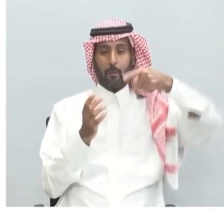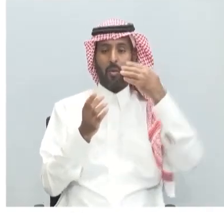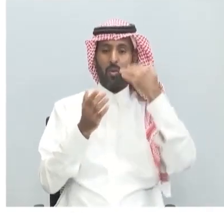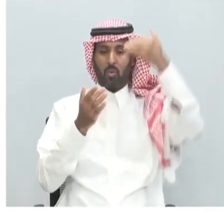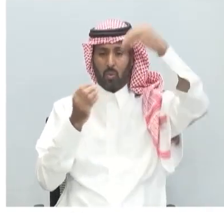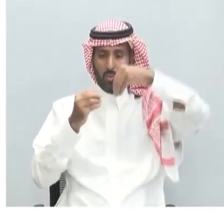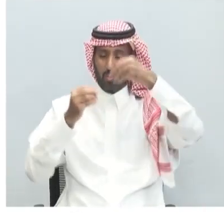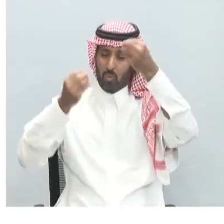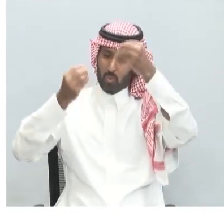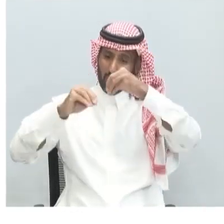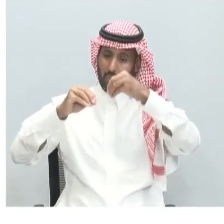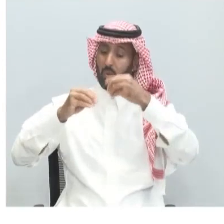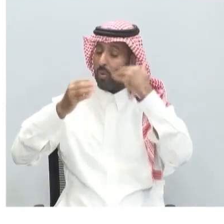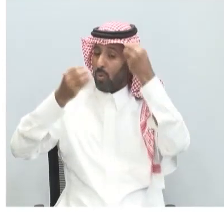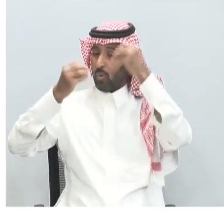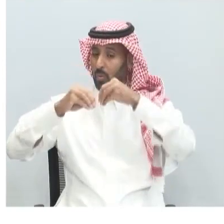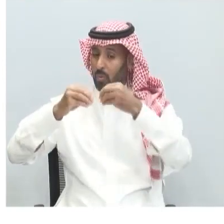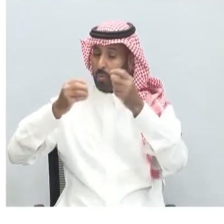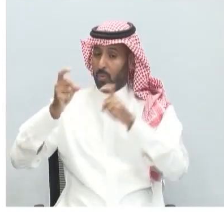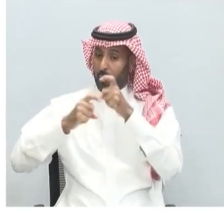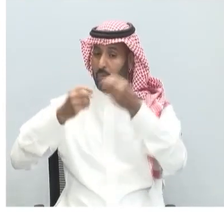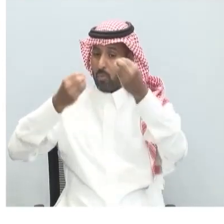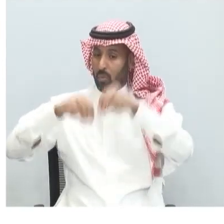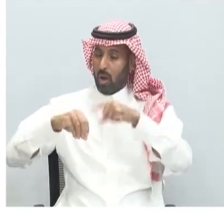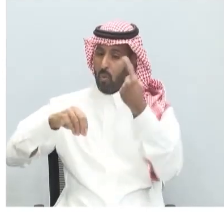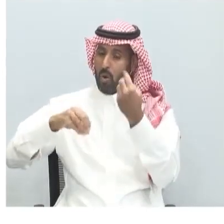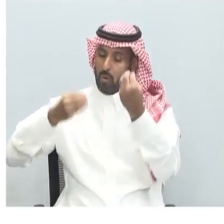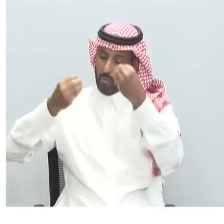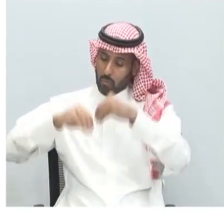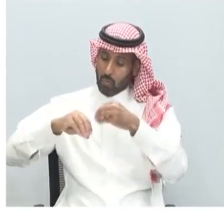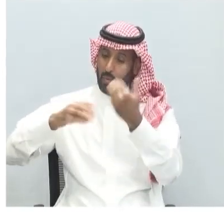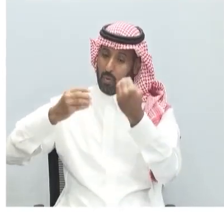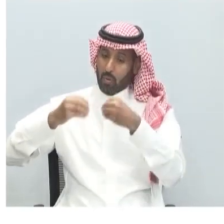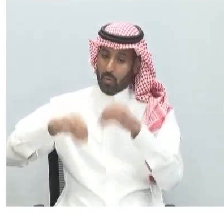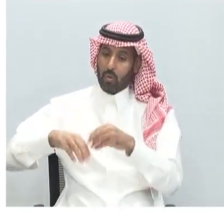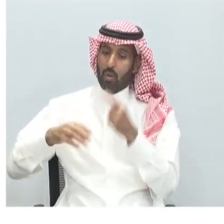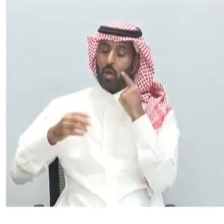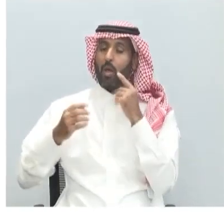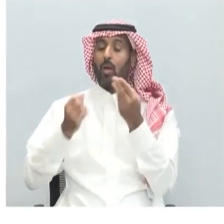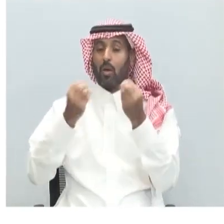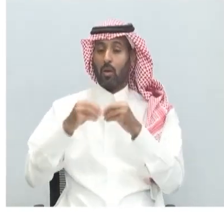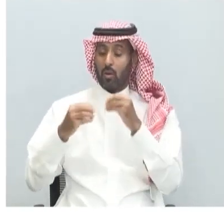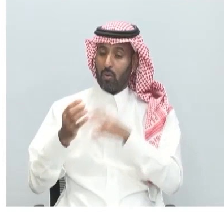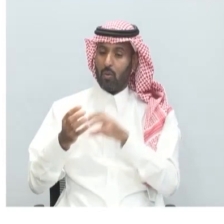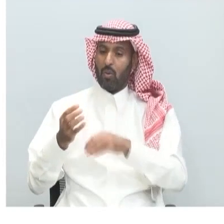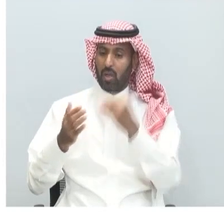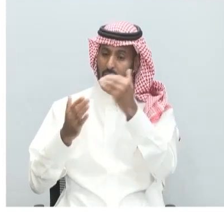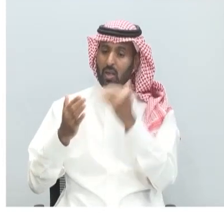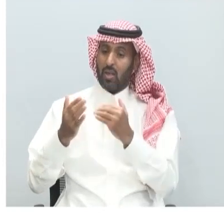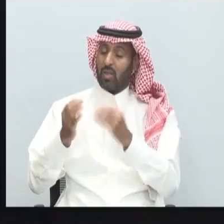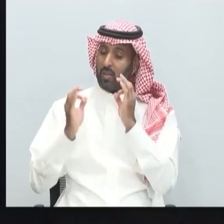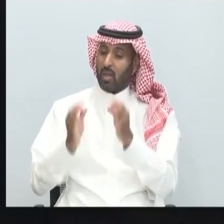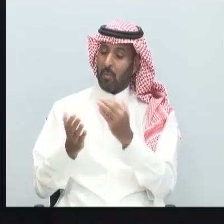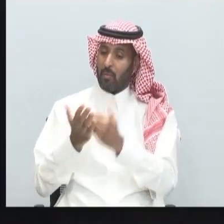البي واحد تلوى الاخر بالكترون والباقي نفس التوزيع اذا التوزيع تقريبا ثابت لجميع